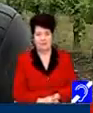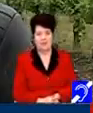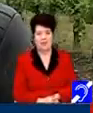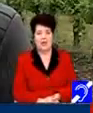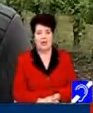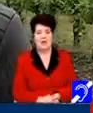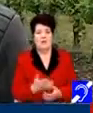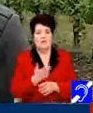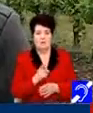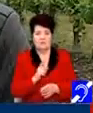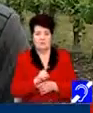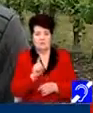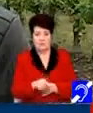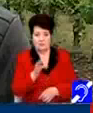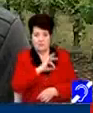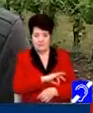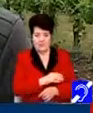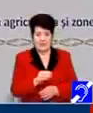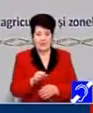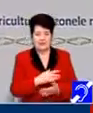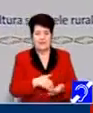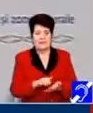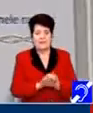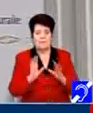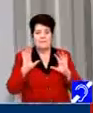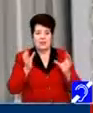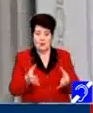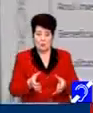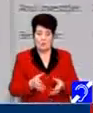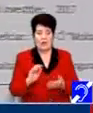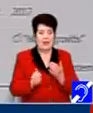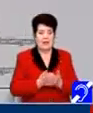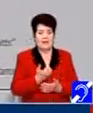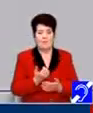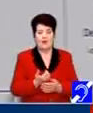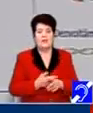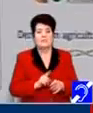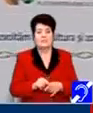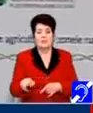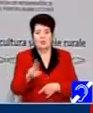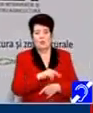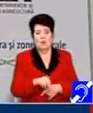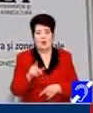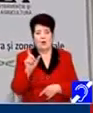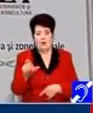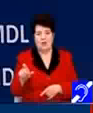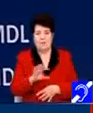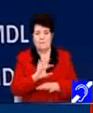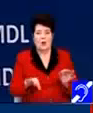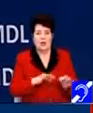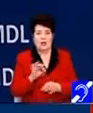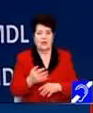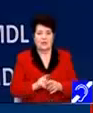Și practic este și cel mai efectiv și cel mai bun sistem de irigare din lume. Pentru implementarea inovațiilor, agricultorii au beneficiat de subvenții din cadrul proiectului